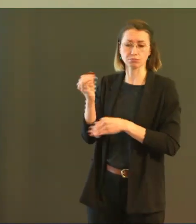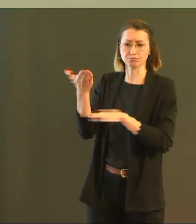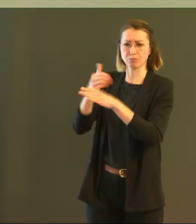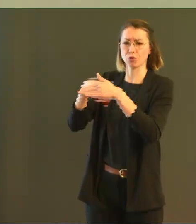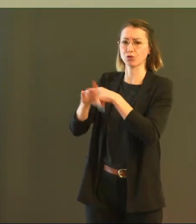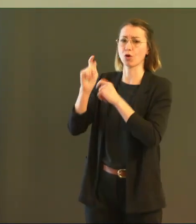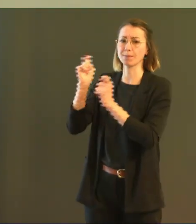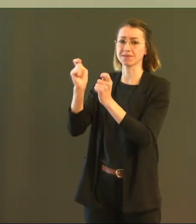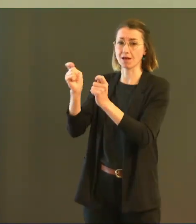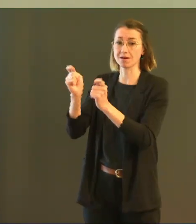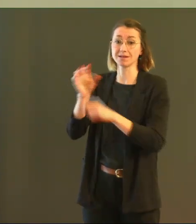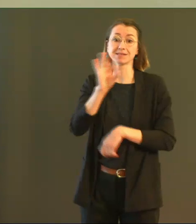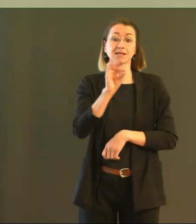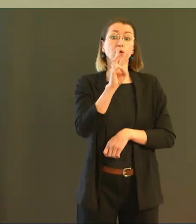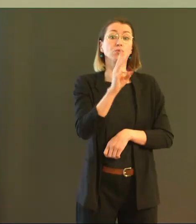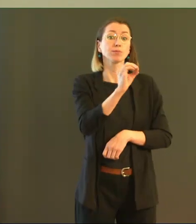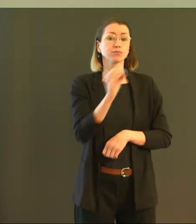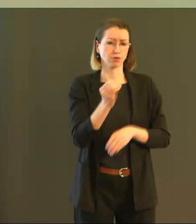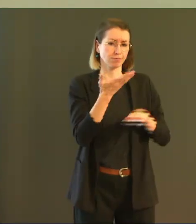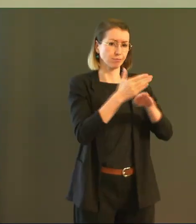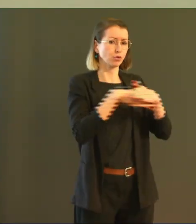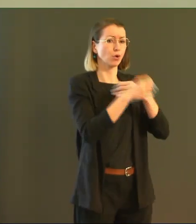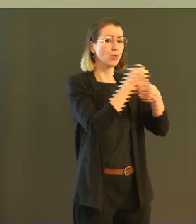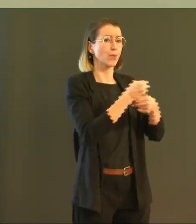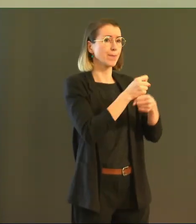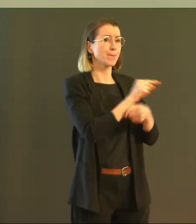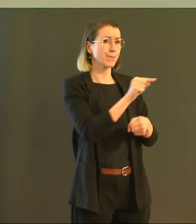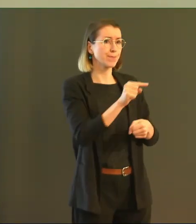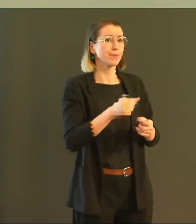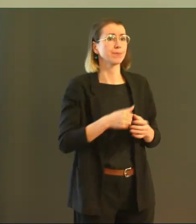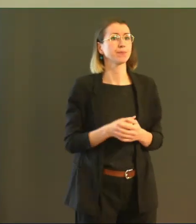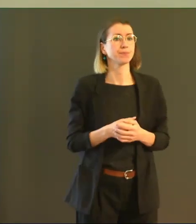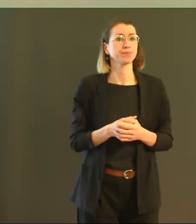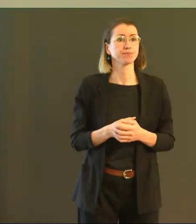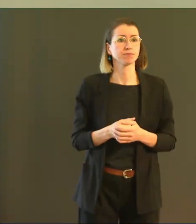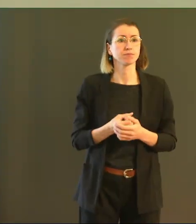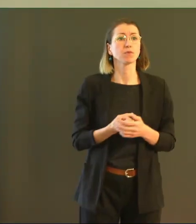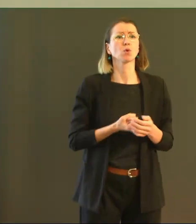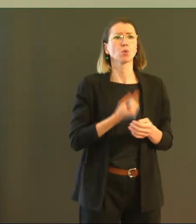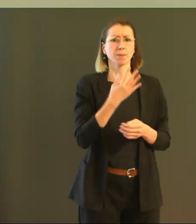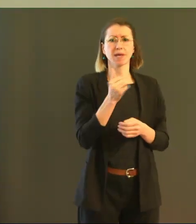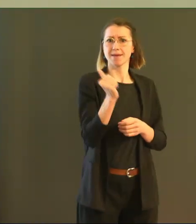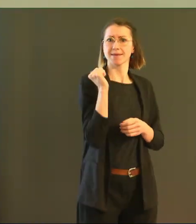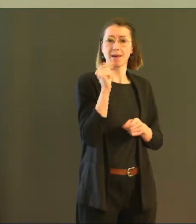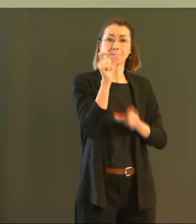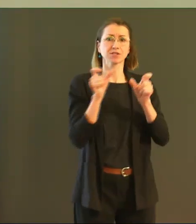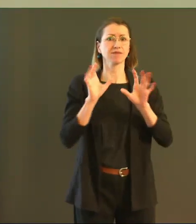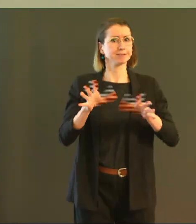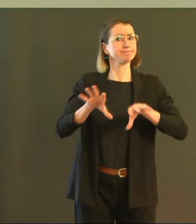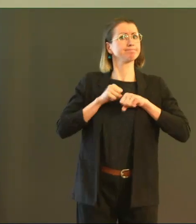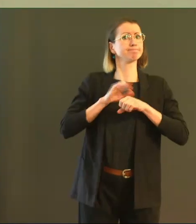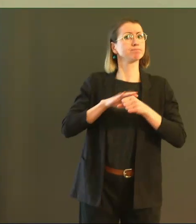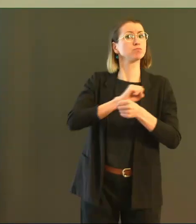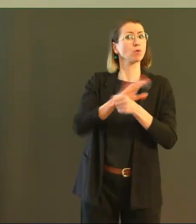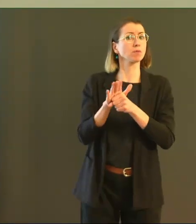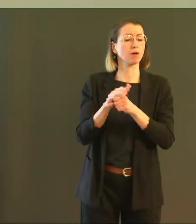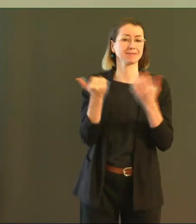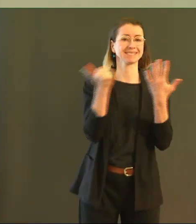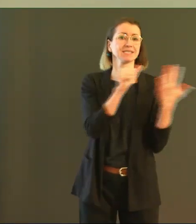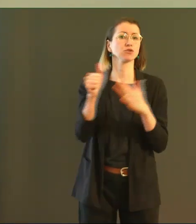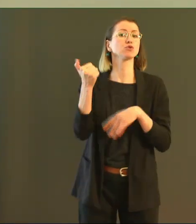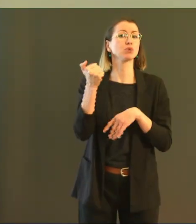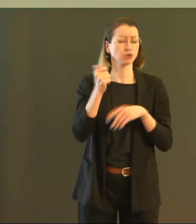nombre de cas positifs on en dénombre 660 hier 529 dépistés par les canaux classiques